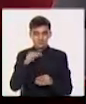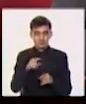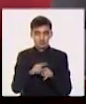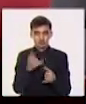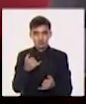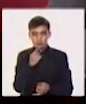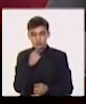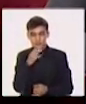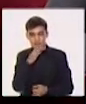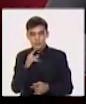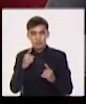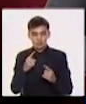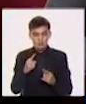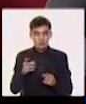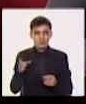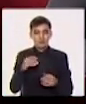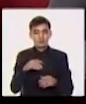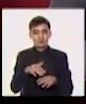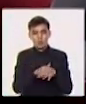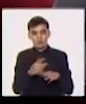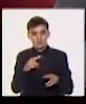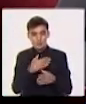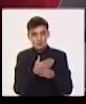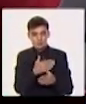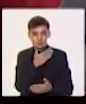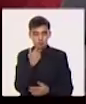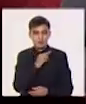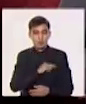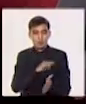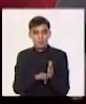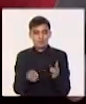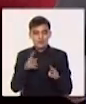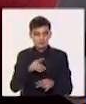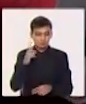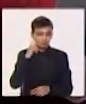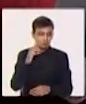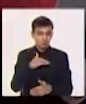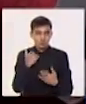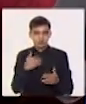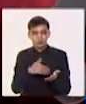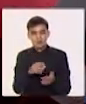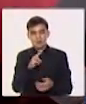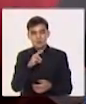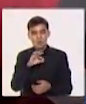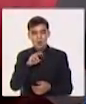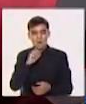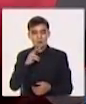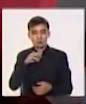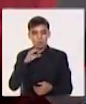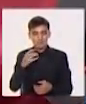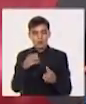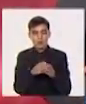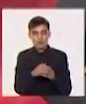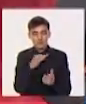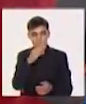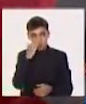қиын кезеңде неге елдің бір жағына шығыспайды? Жұмыссыз қалдым дегенді тыңдауға құлықсыз коллекторлық компаниялардың әкеңнің